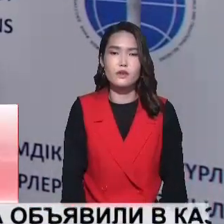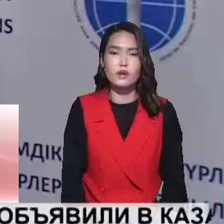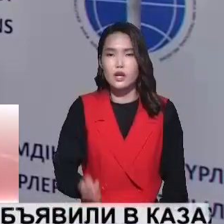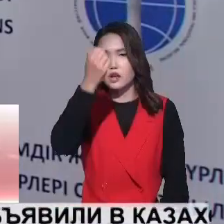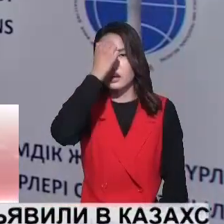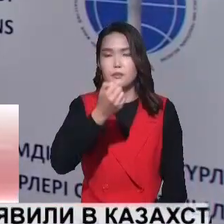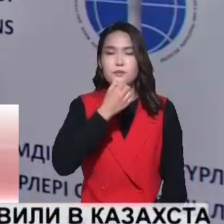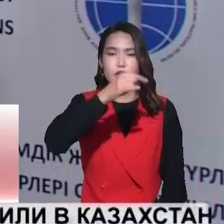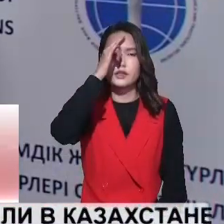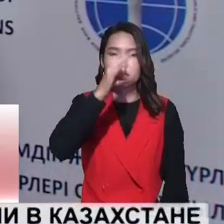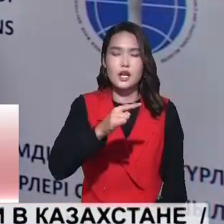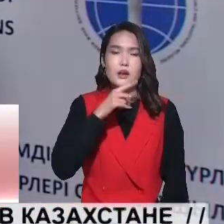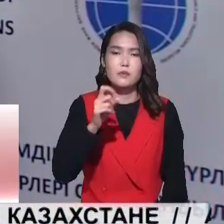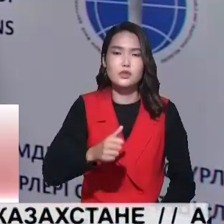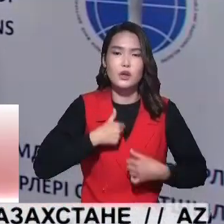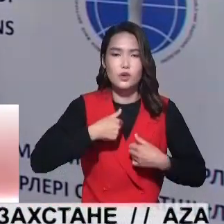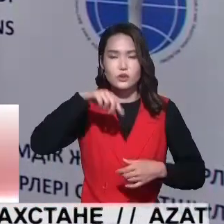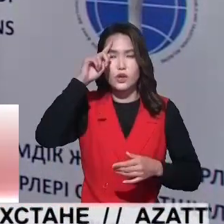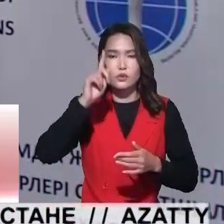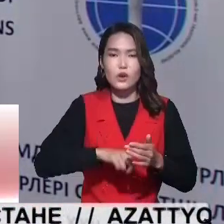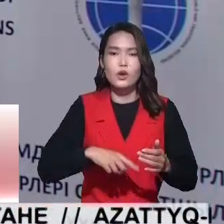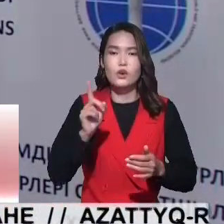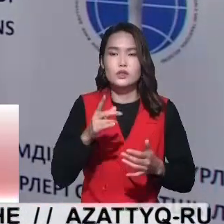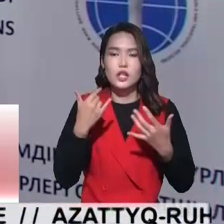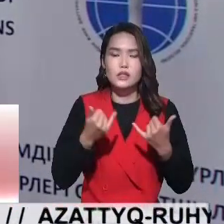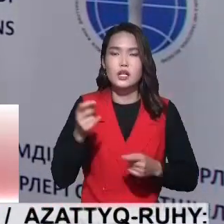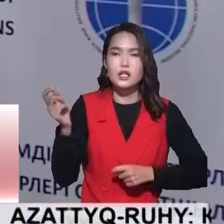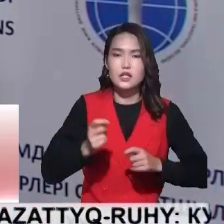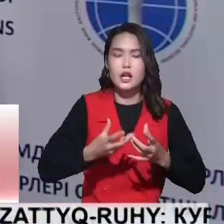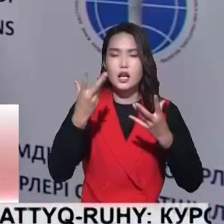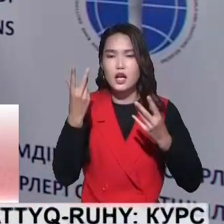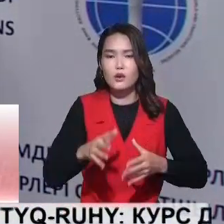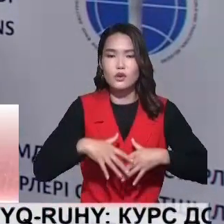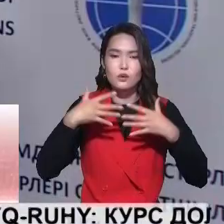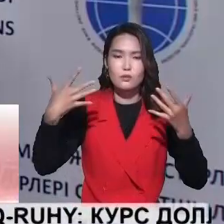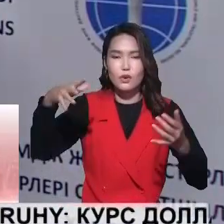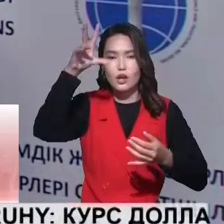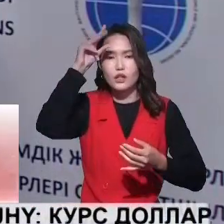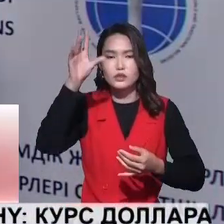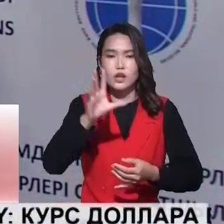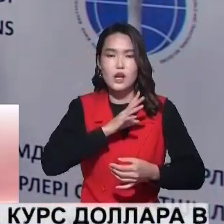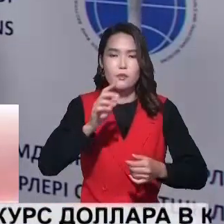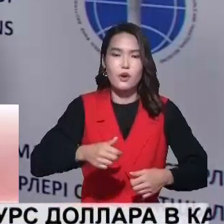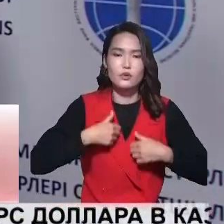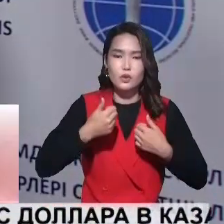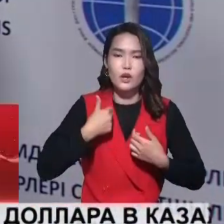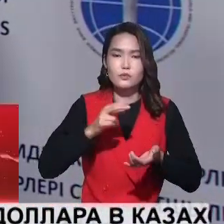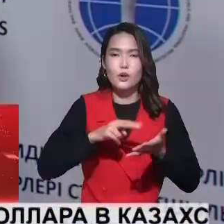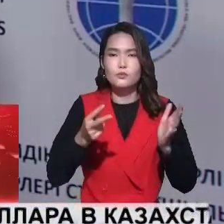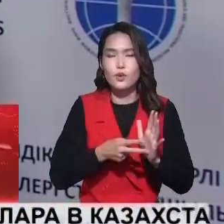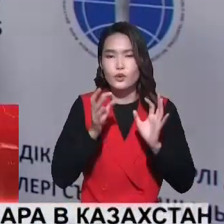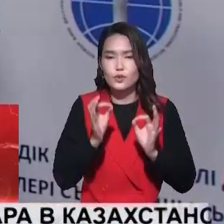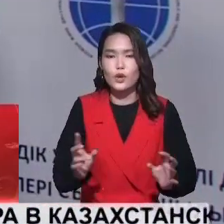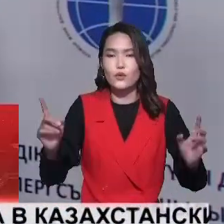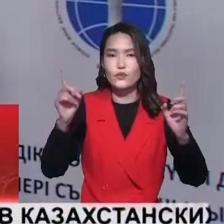Благодарен Казахстану за усилия. Я уверен, что этот секретариат достигнет своих целей благодаря большому количеству исследований и лучшему планированию, и что встречи